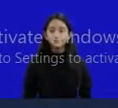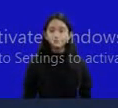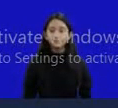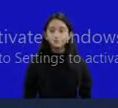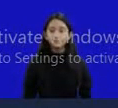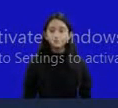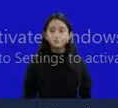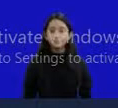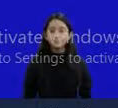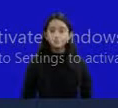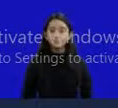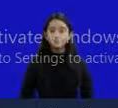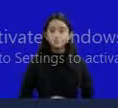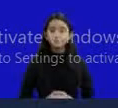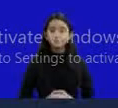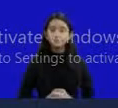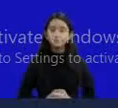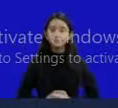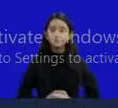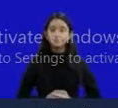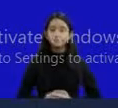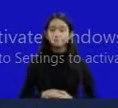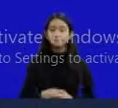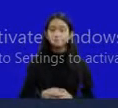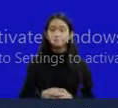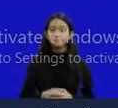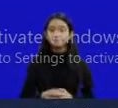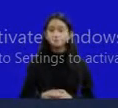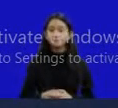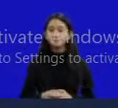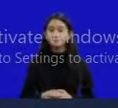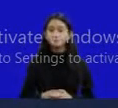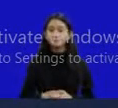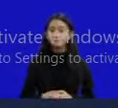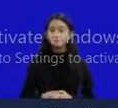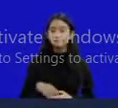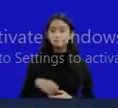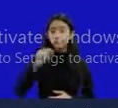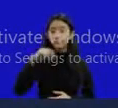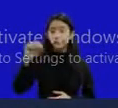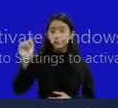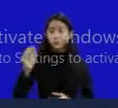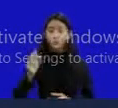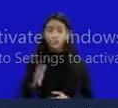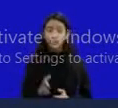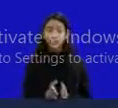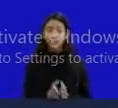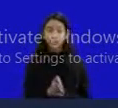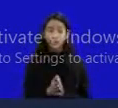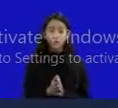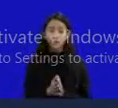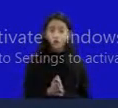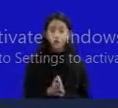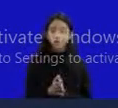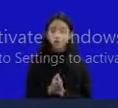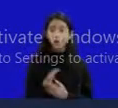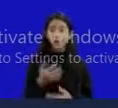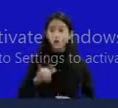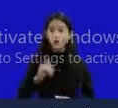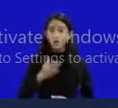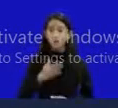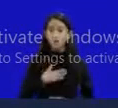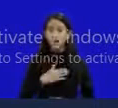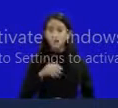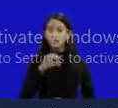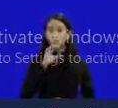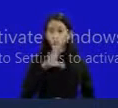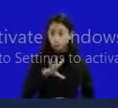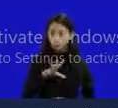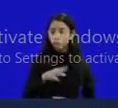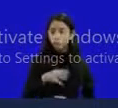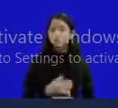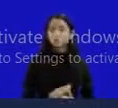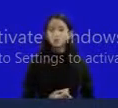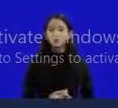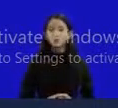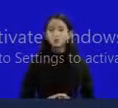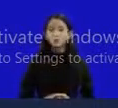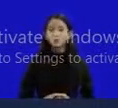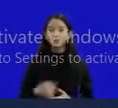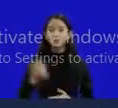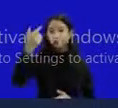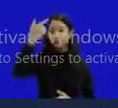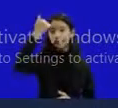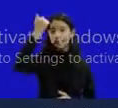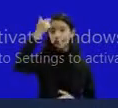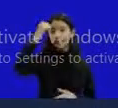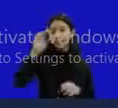MP3 Yan ceklis yang saya sebut sebelum ini ya pembelajaran tatap muka